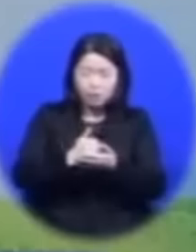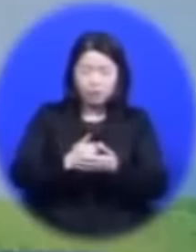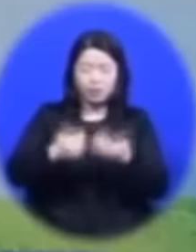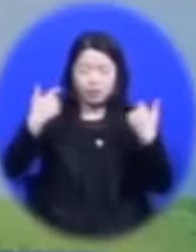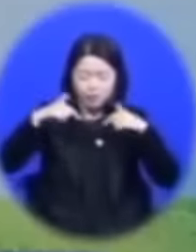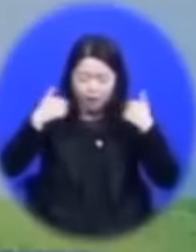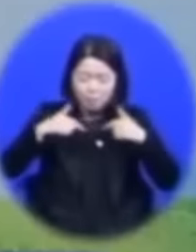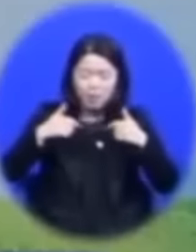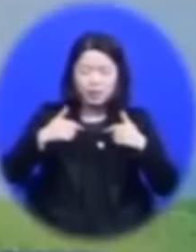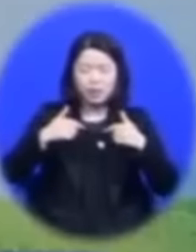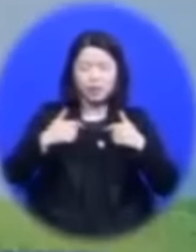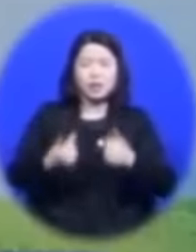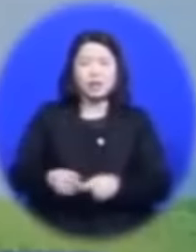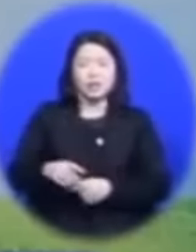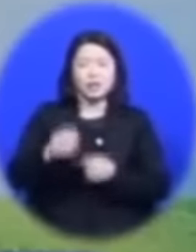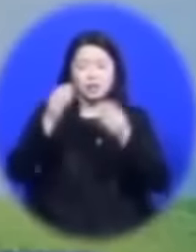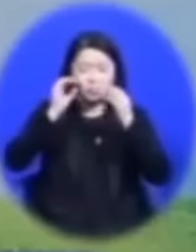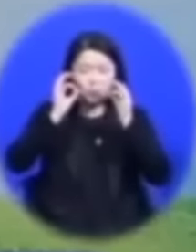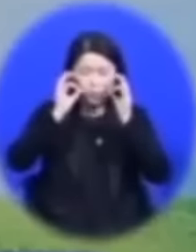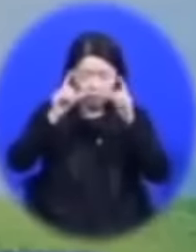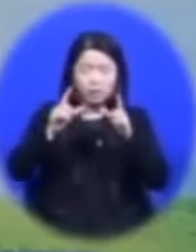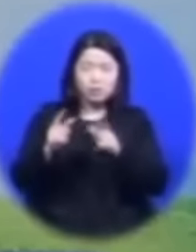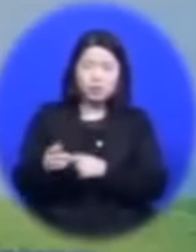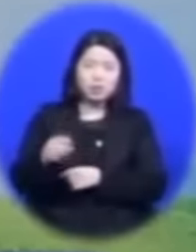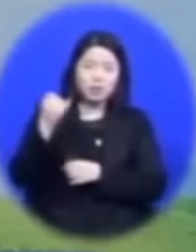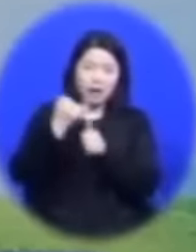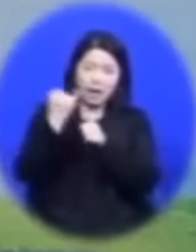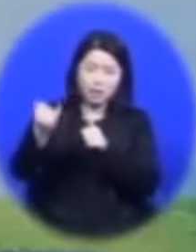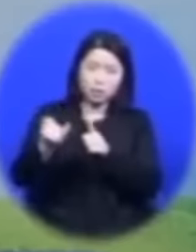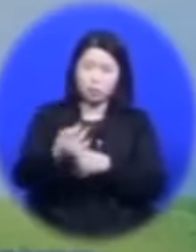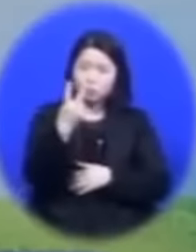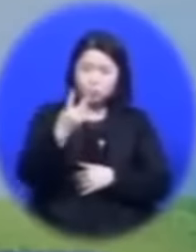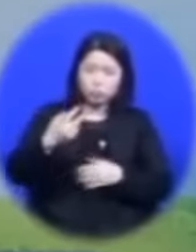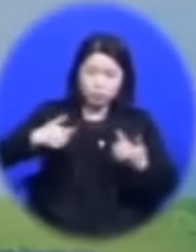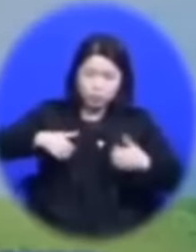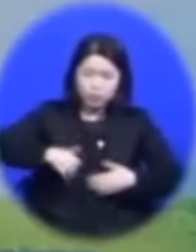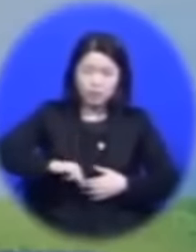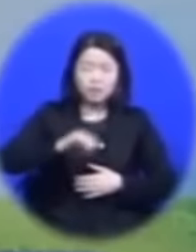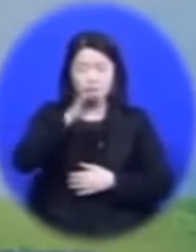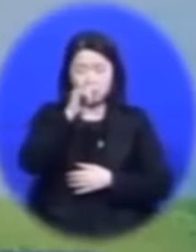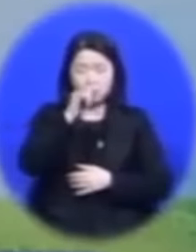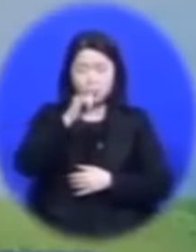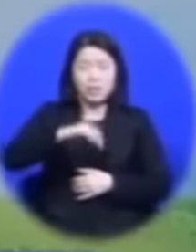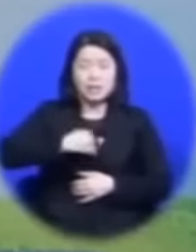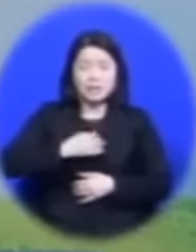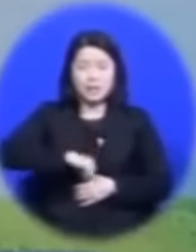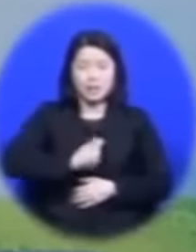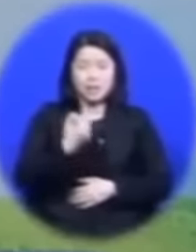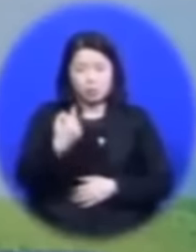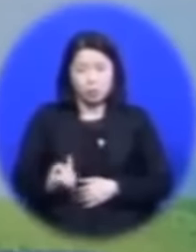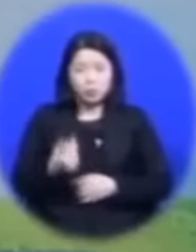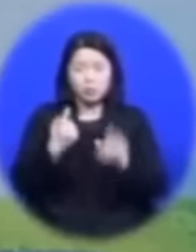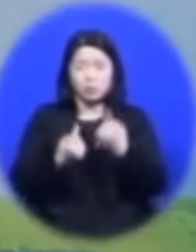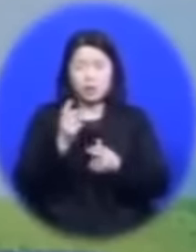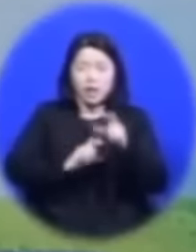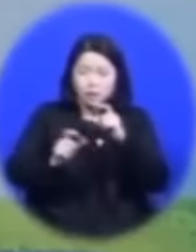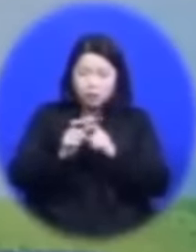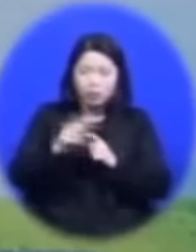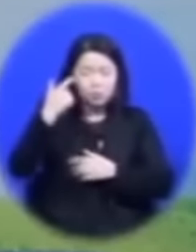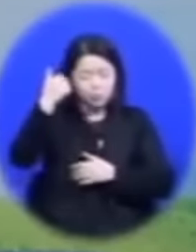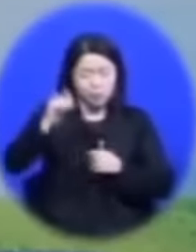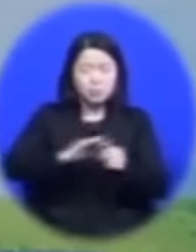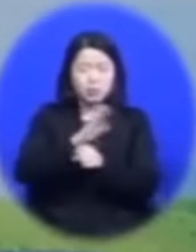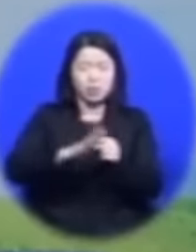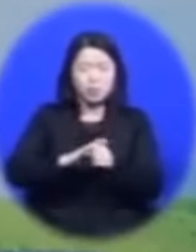아내가 옆에 있고 두 자식이 있고 자기 동생보다 목사님을 더 사랑하고 더 눈물 흘리며